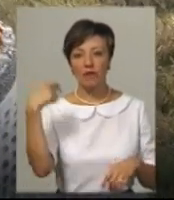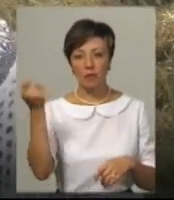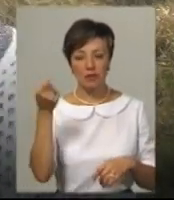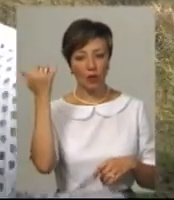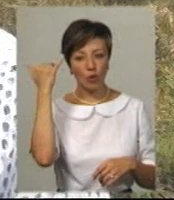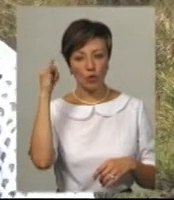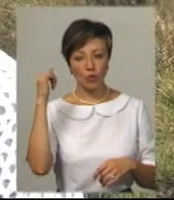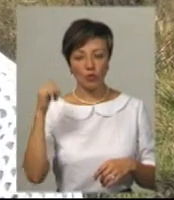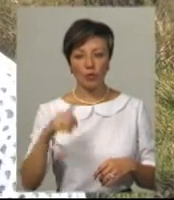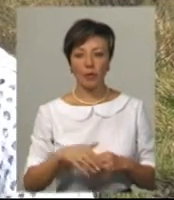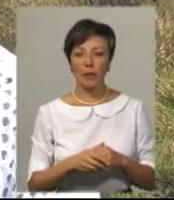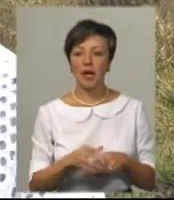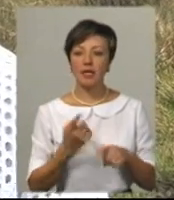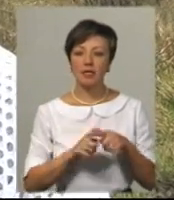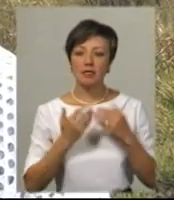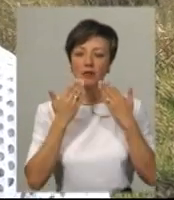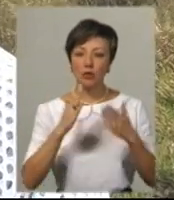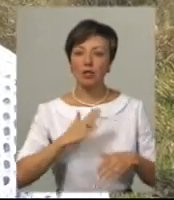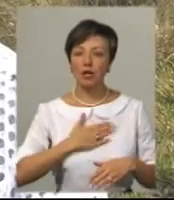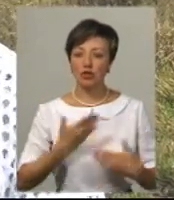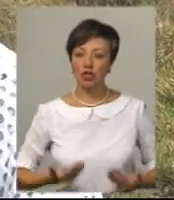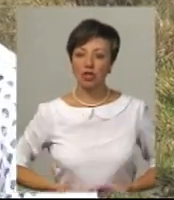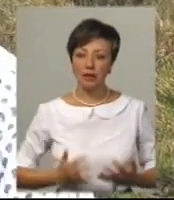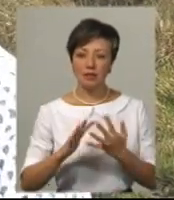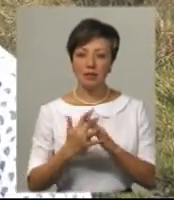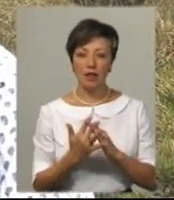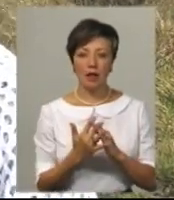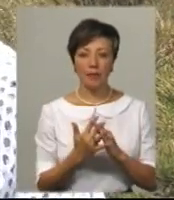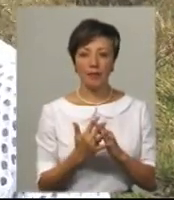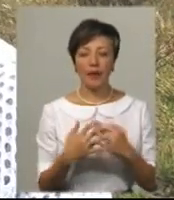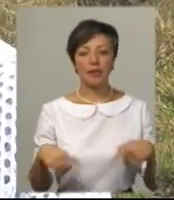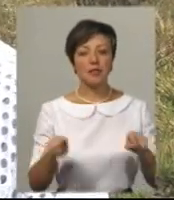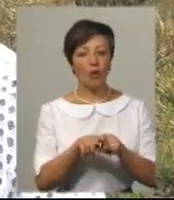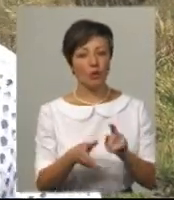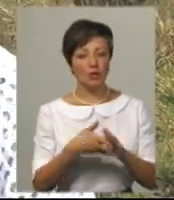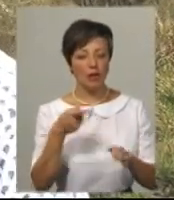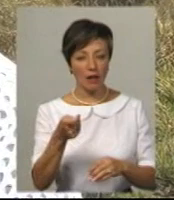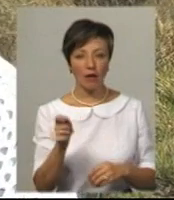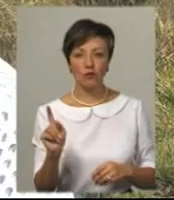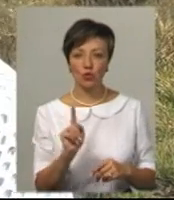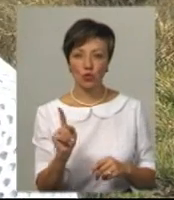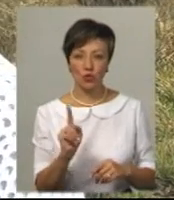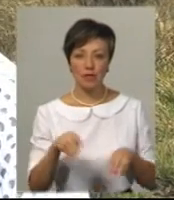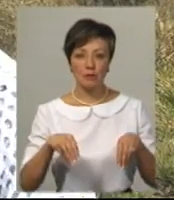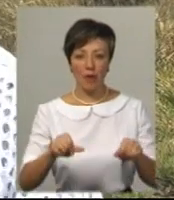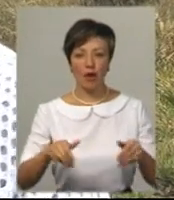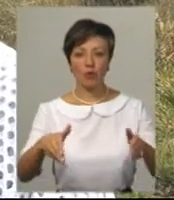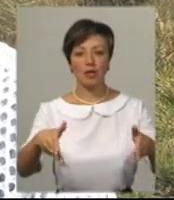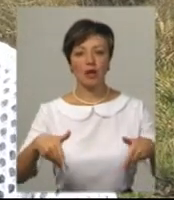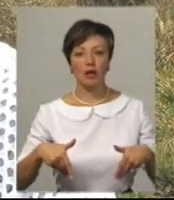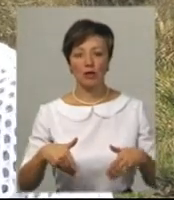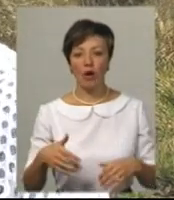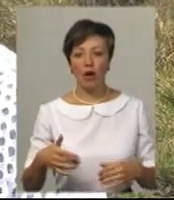худобу. Це звернулися жителі нашого села з такою заявою, що земельну ділянку